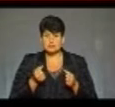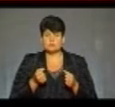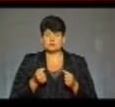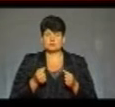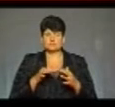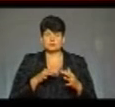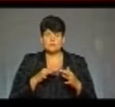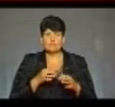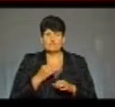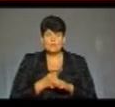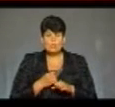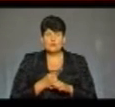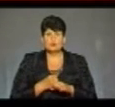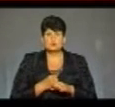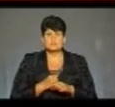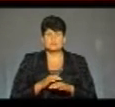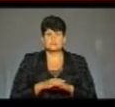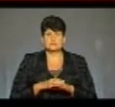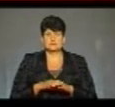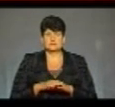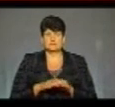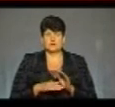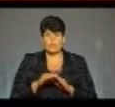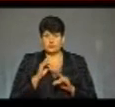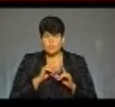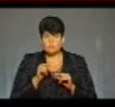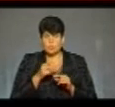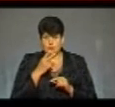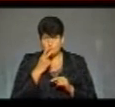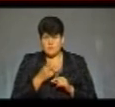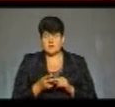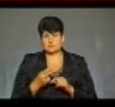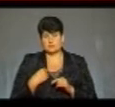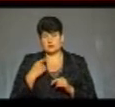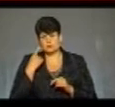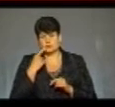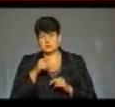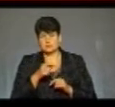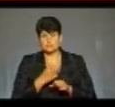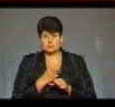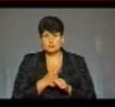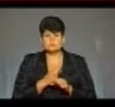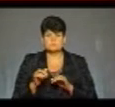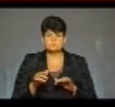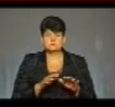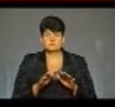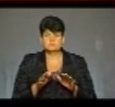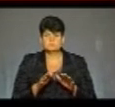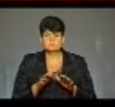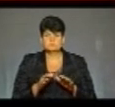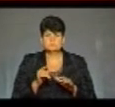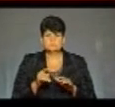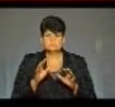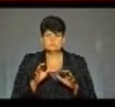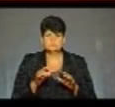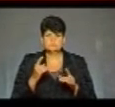тобто мається на увазі в роботі народної Верховної Ради. Тому побачимо, я думаю, їх роботу вже в процесі їх і